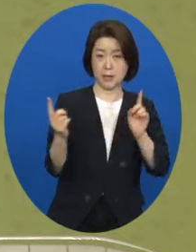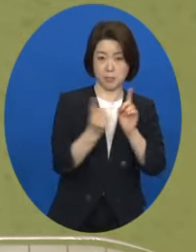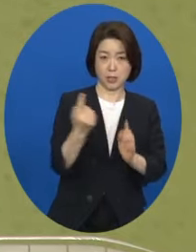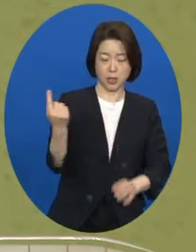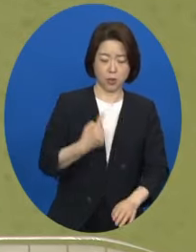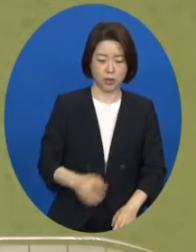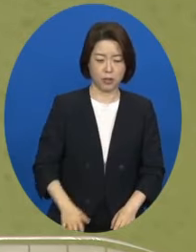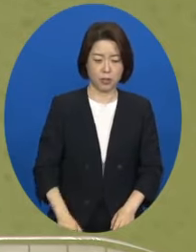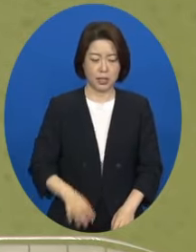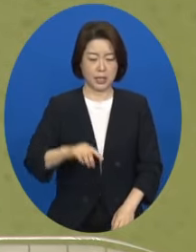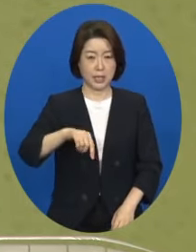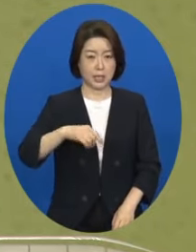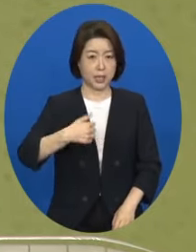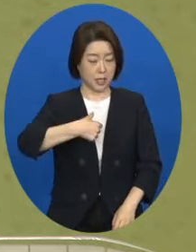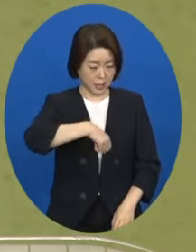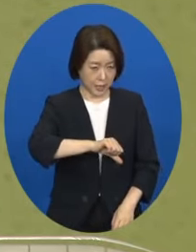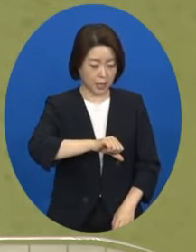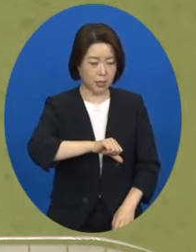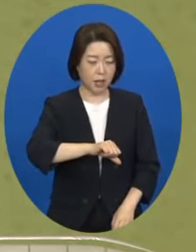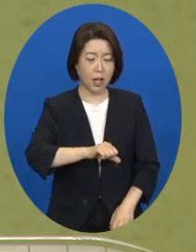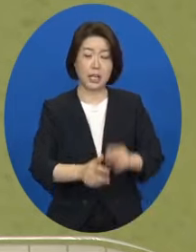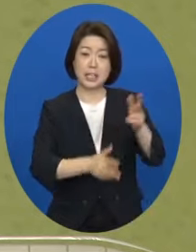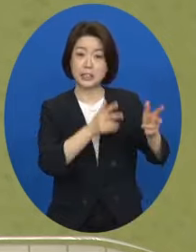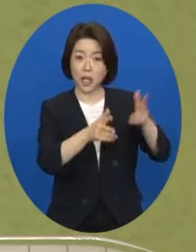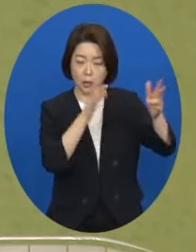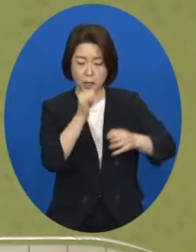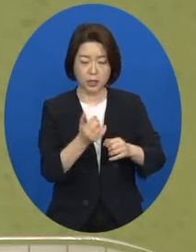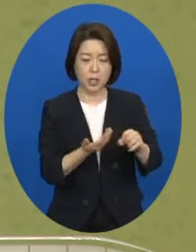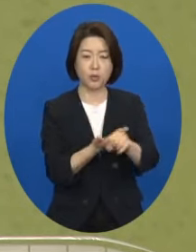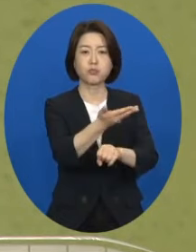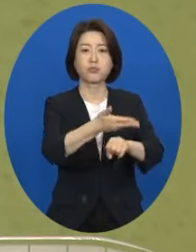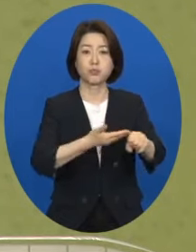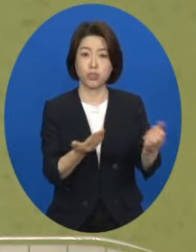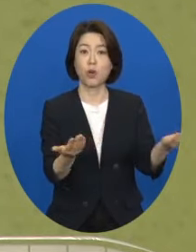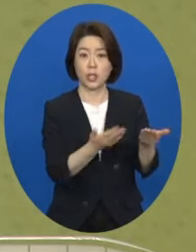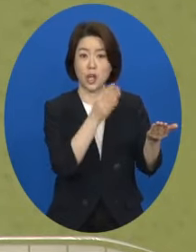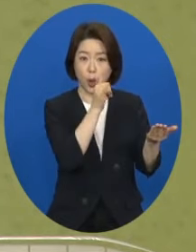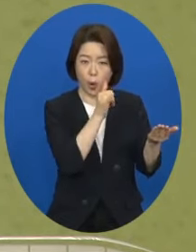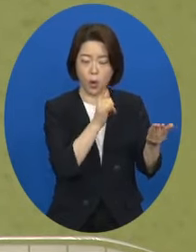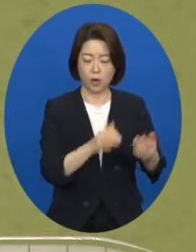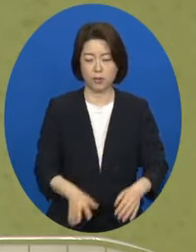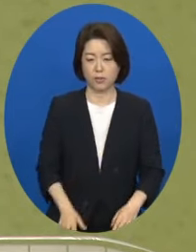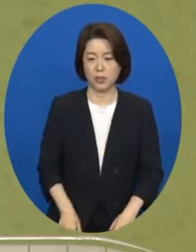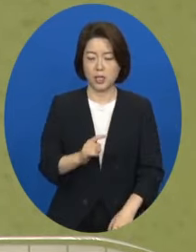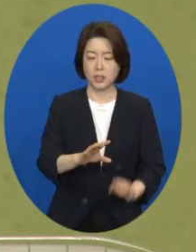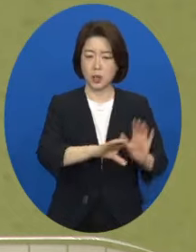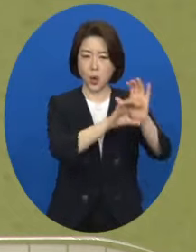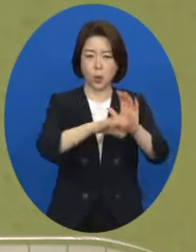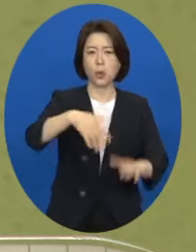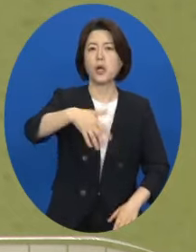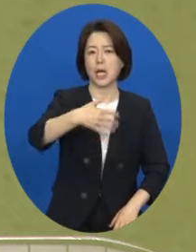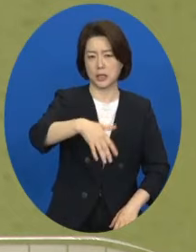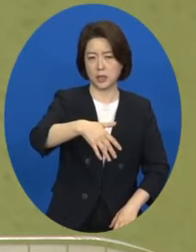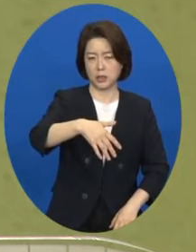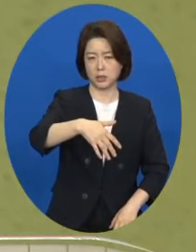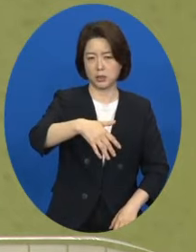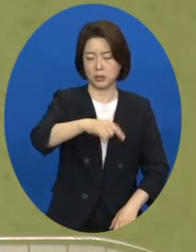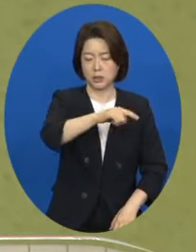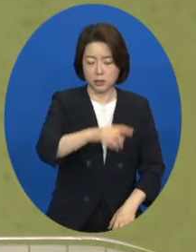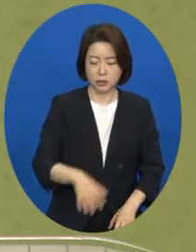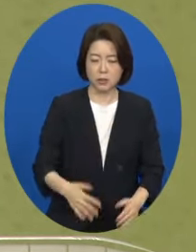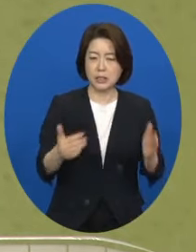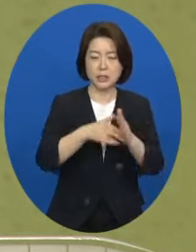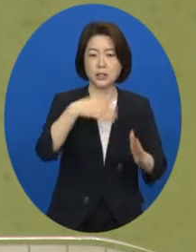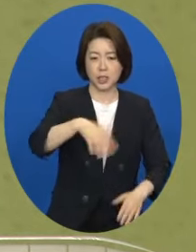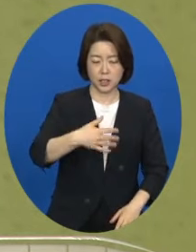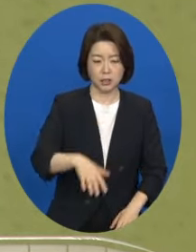자녀가 무역업을 하시는 거예요. 코로나가 아직 끝나기 전이었는데 이 무역업을 작게 했는데 참 잘 되더래요. 여러분